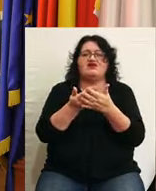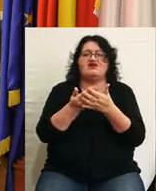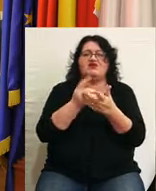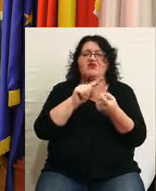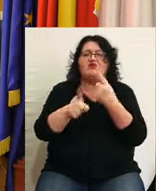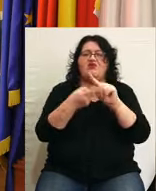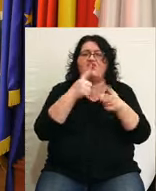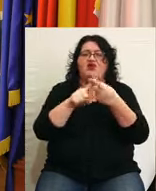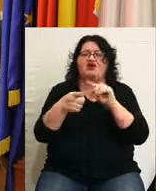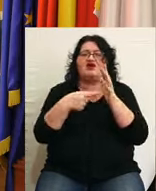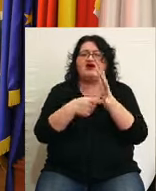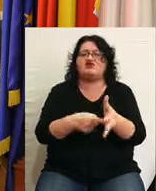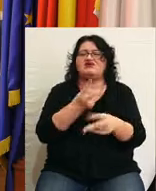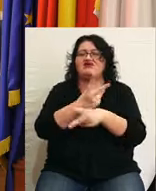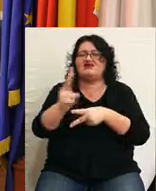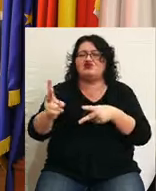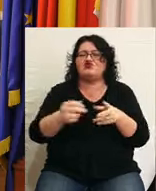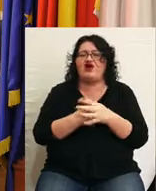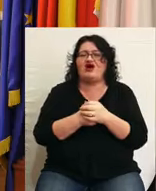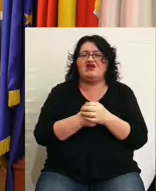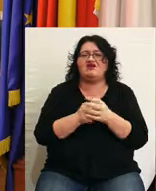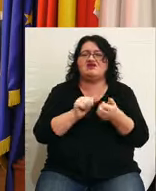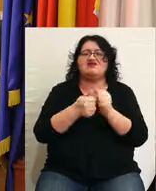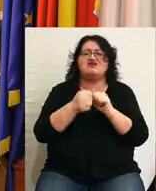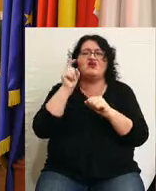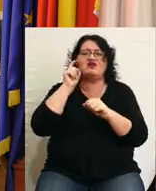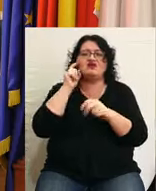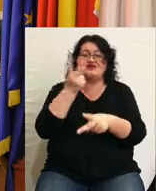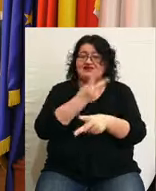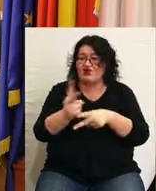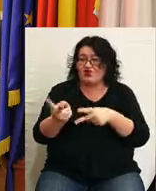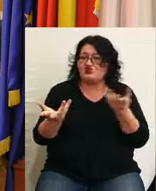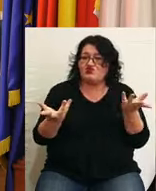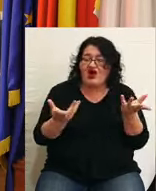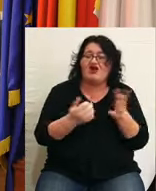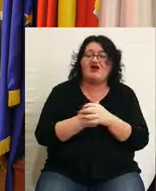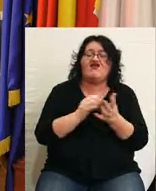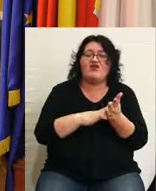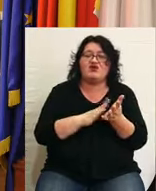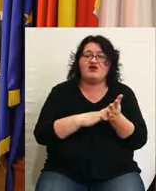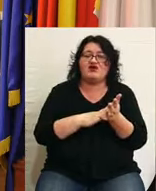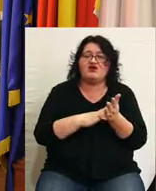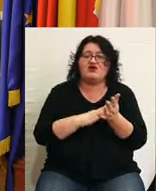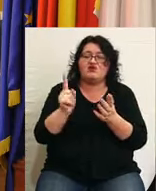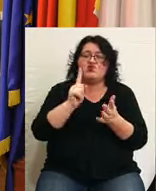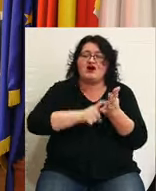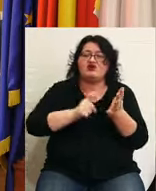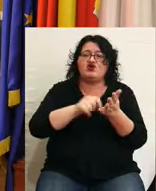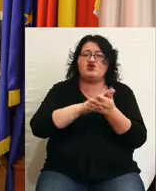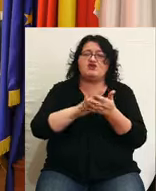politic această greșeală sau considerați o greșeală faptul că nu ați cerut insolvența